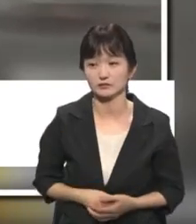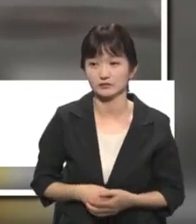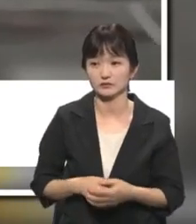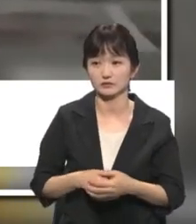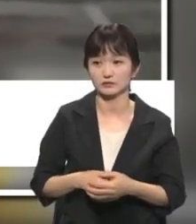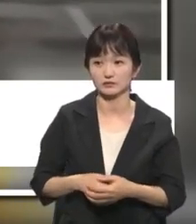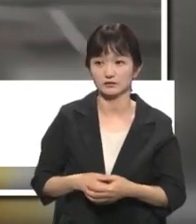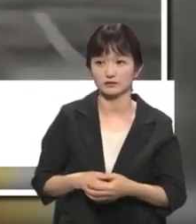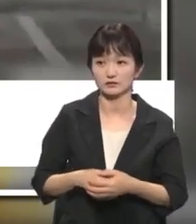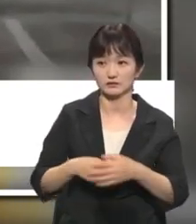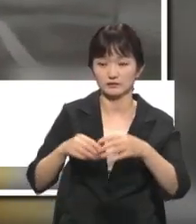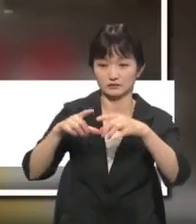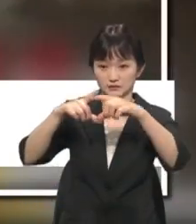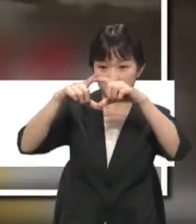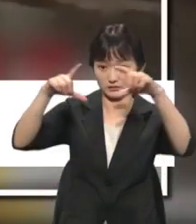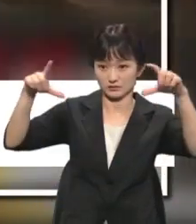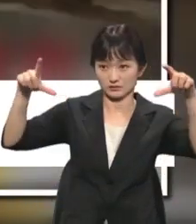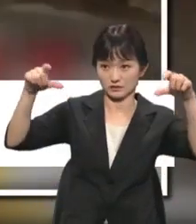와.